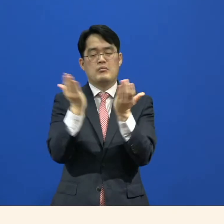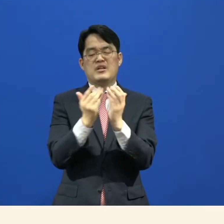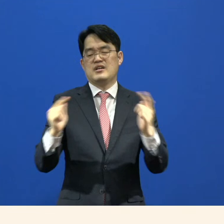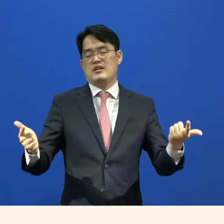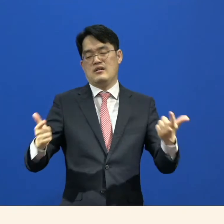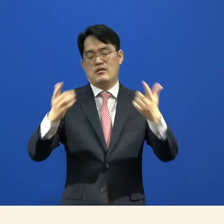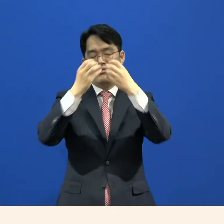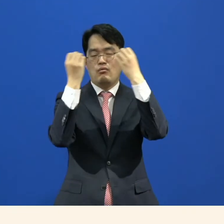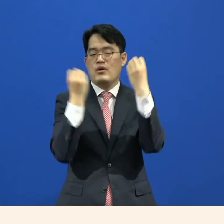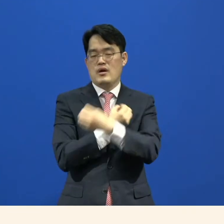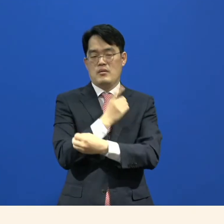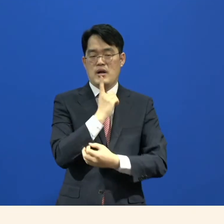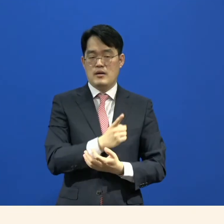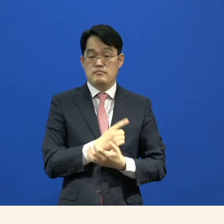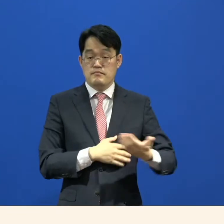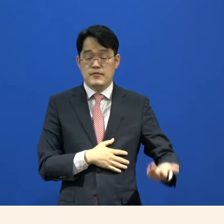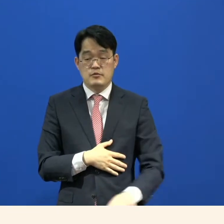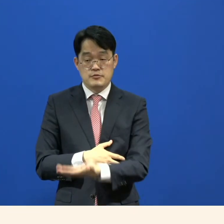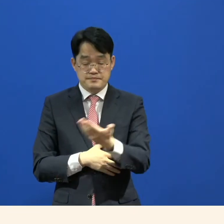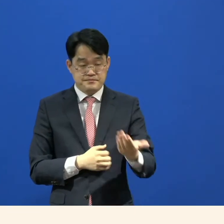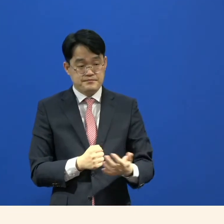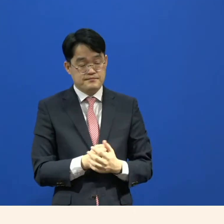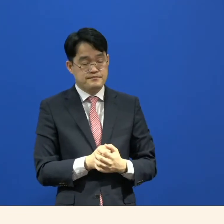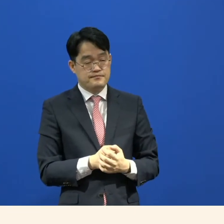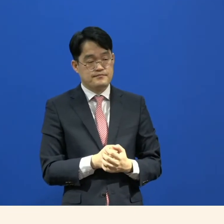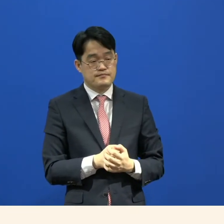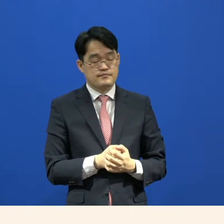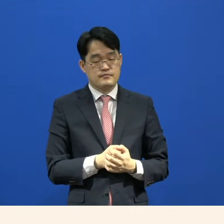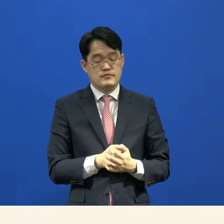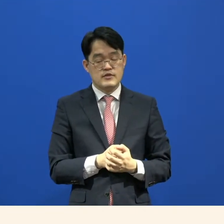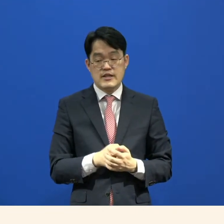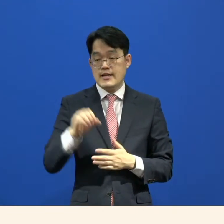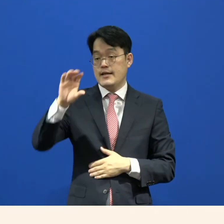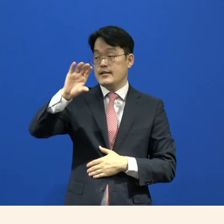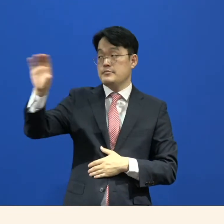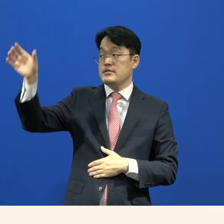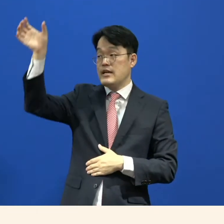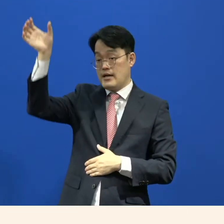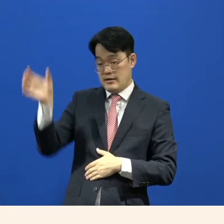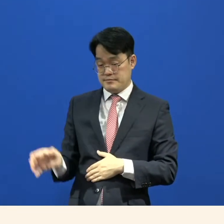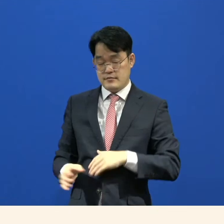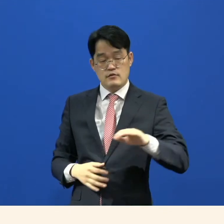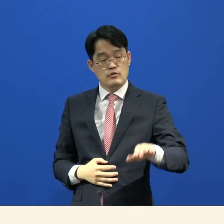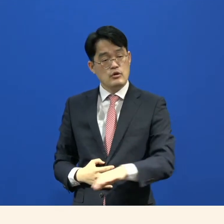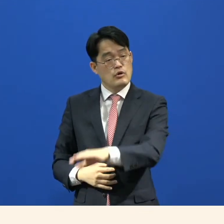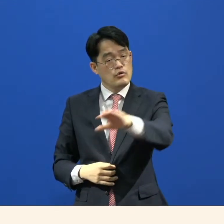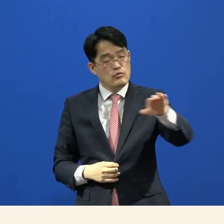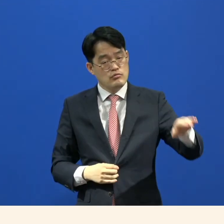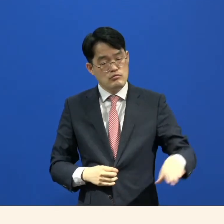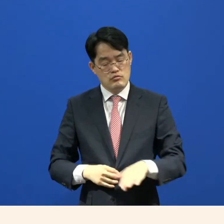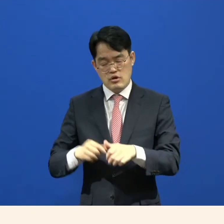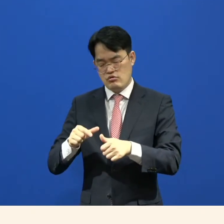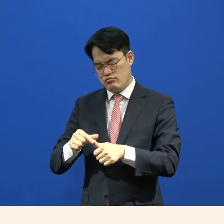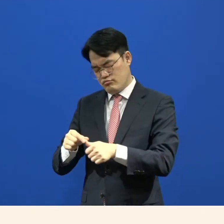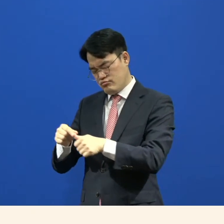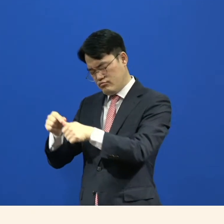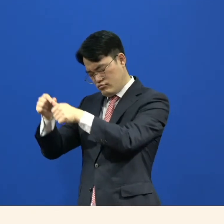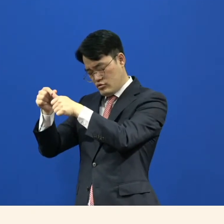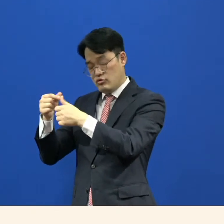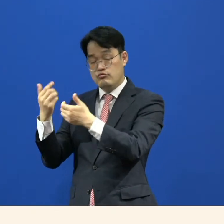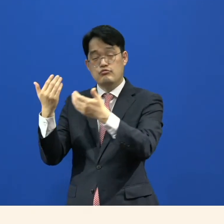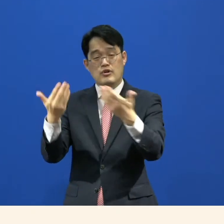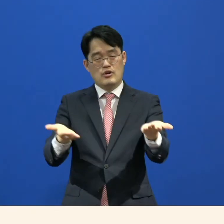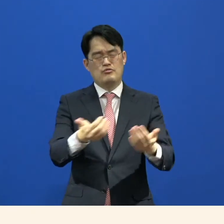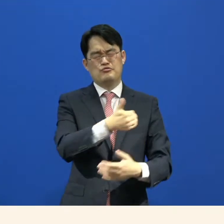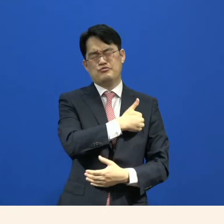사랑하는 성도 여러분, 십자가는 우리의 구원을 위해 충분한 것입니다.